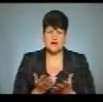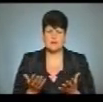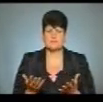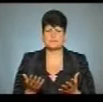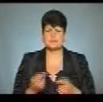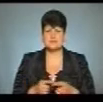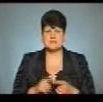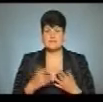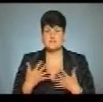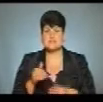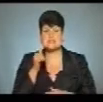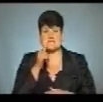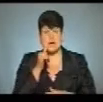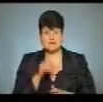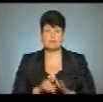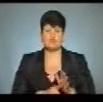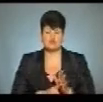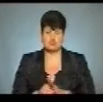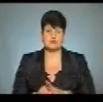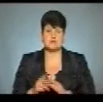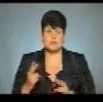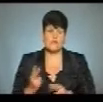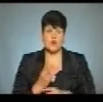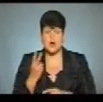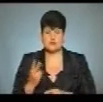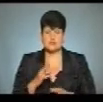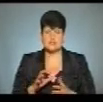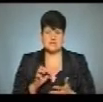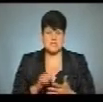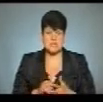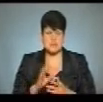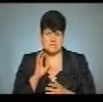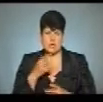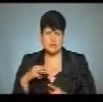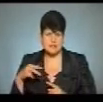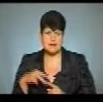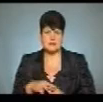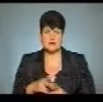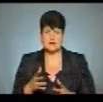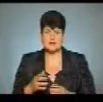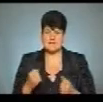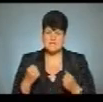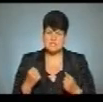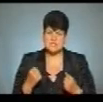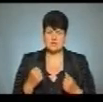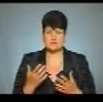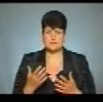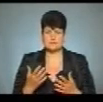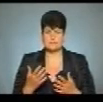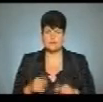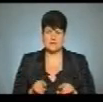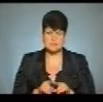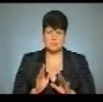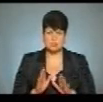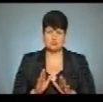то вже від завтра розпочнуться у нас такі дворазові заняття і вже серйозні навантаження, які на фізику, от, так само